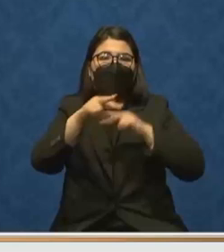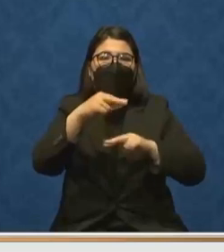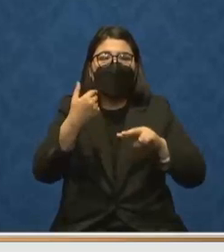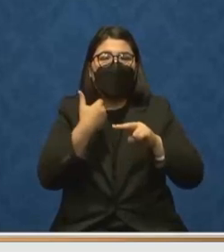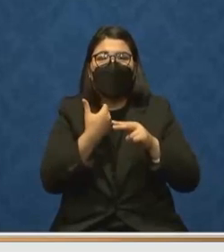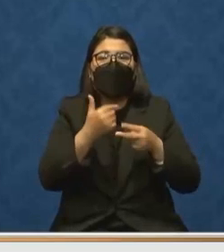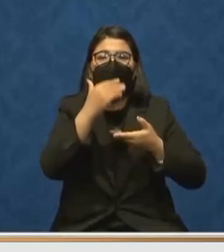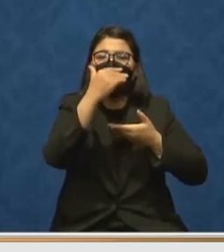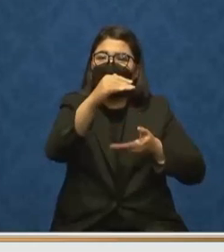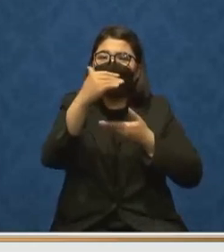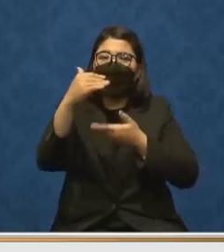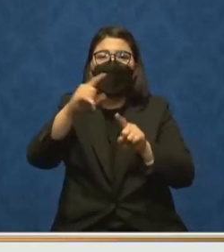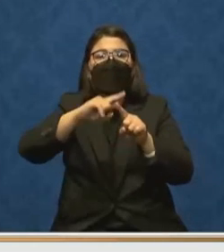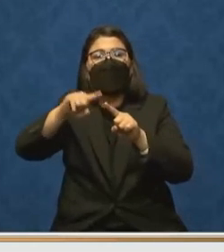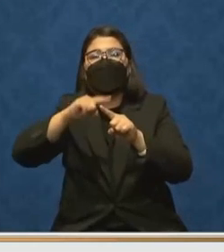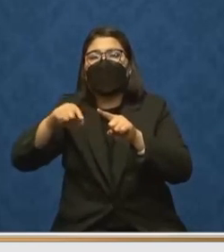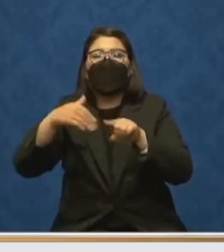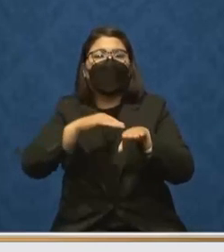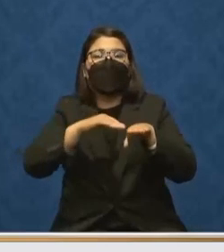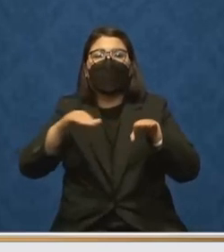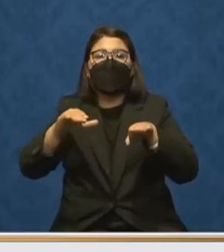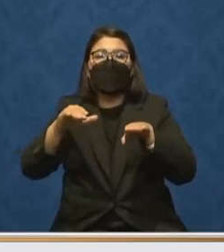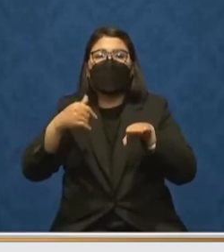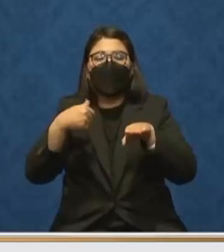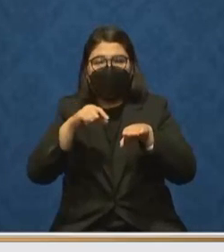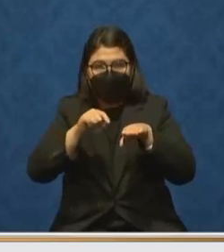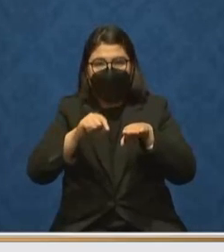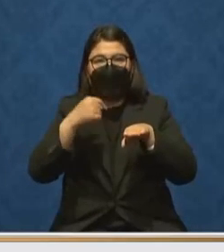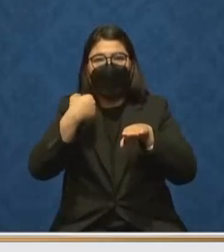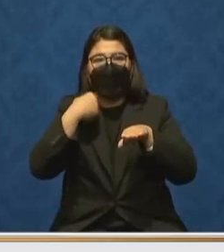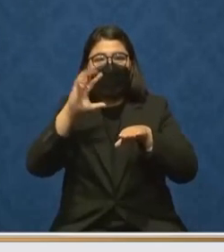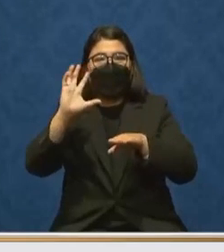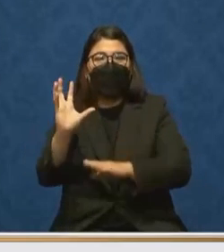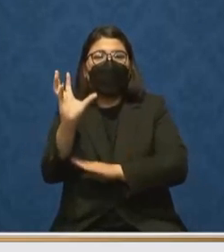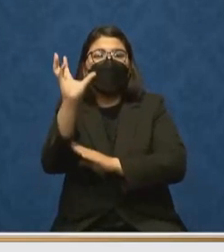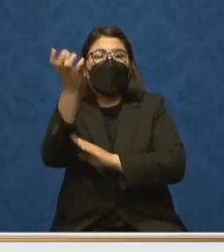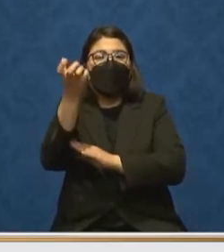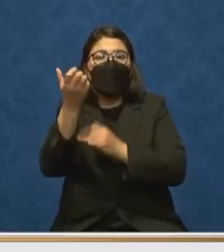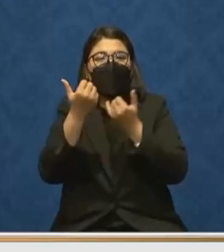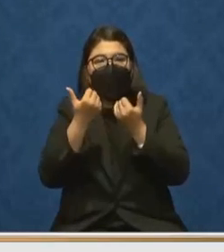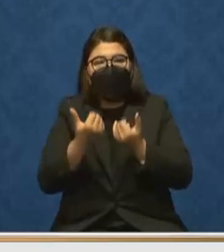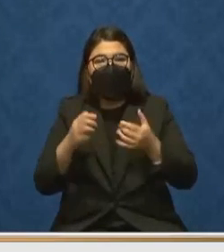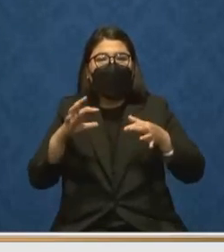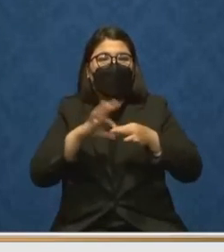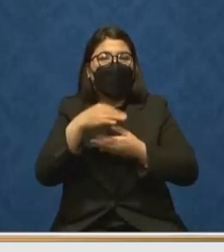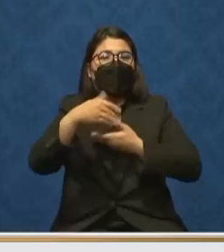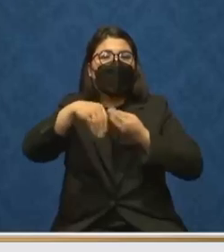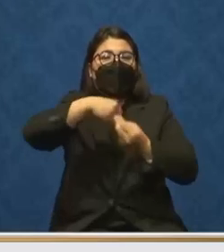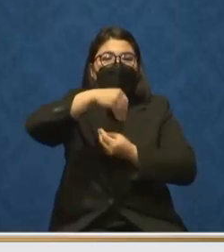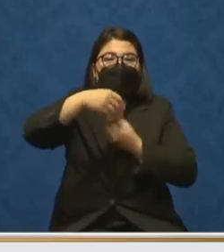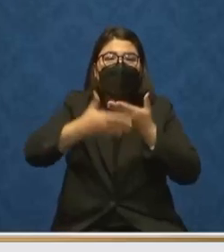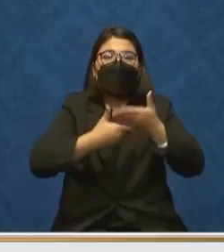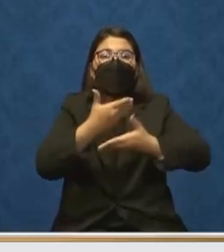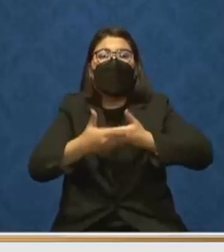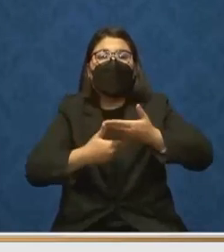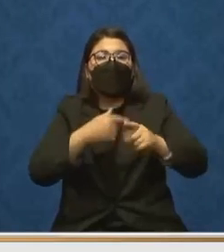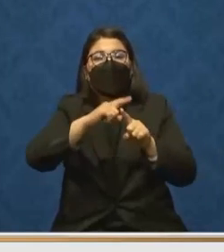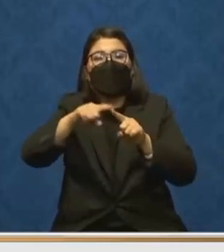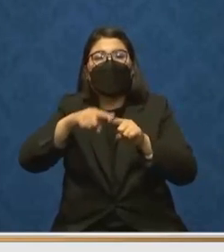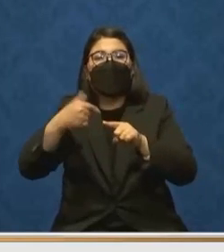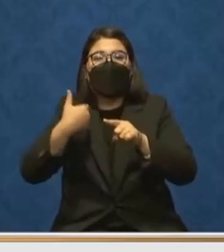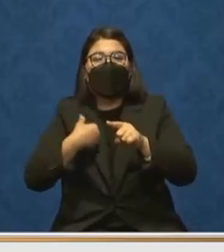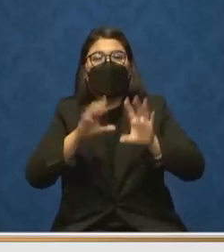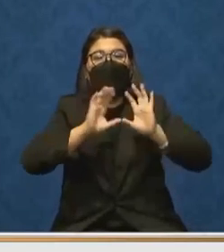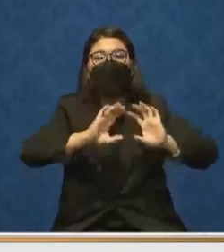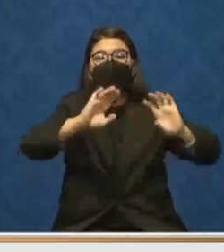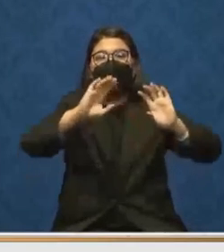แบบให้มีคุณภาพระดับสากลรองรับและอำนวยความสะดวกทางการค้าด้วยระบบการเชื่อมโยงข้อมูลหน่วยงานภาครัฐและภา